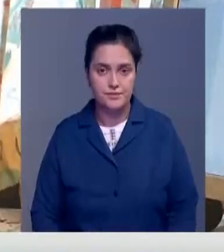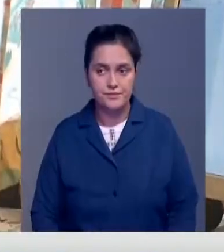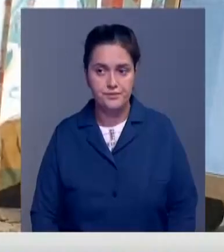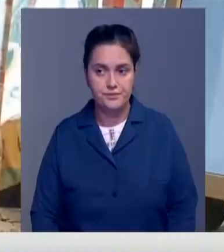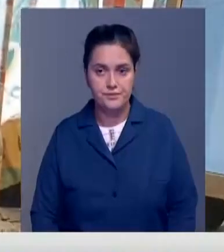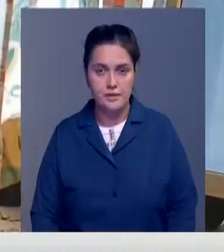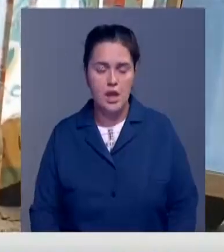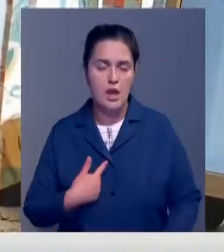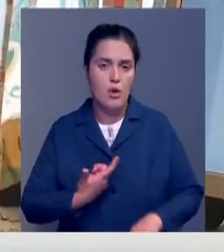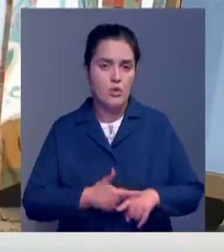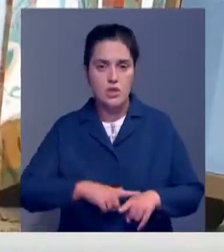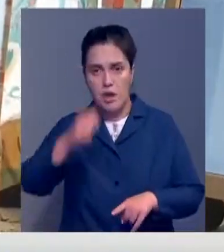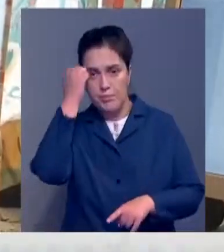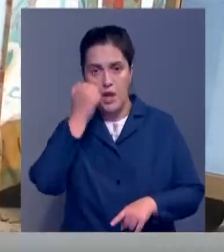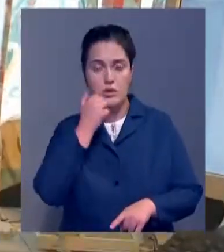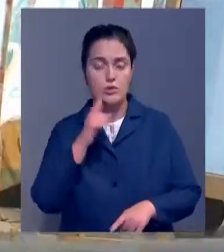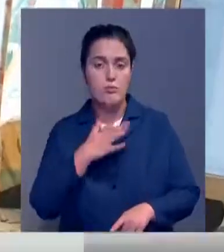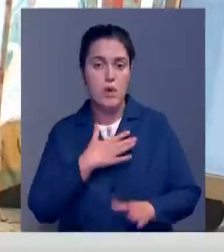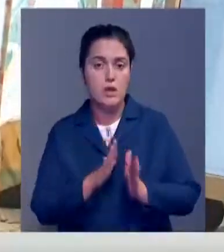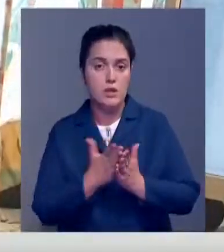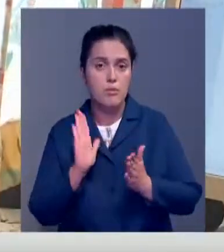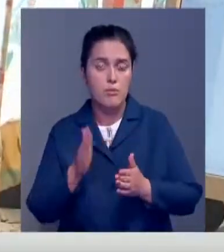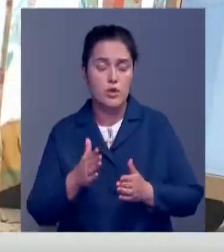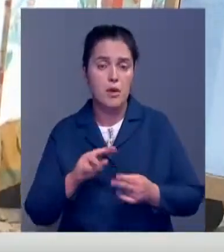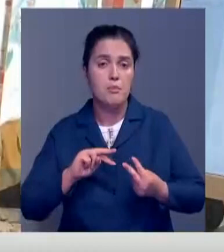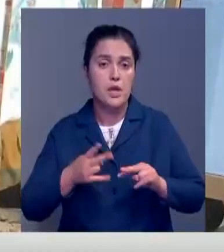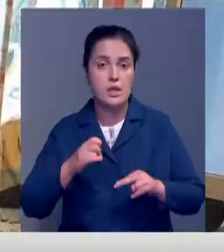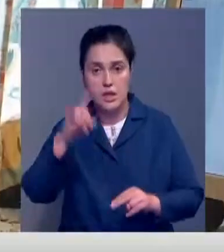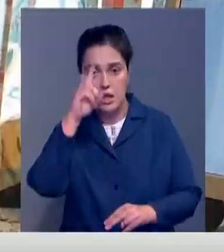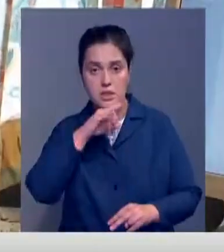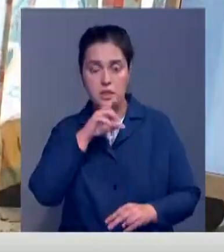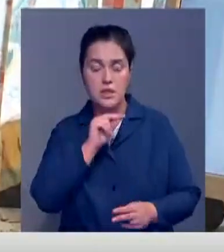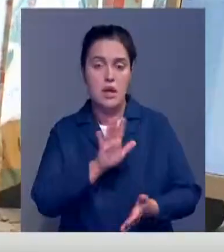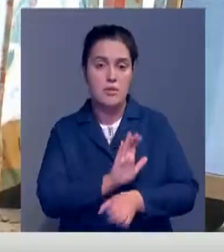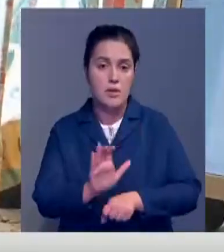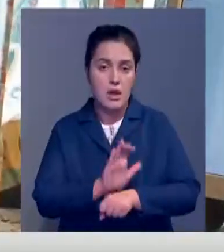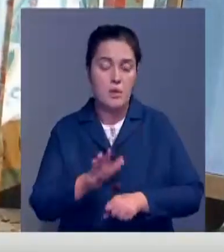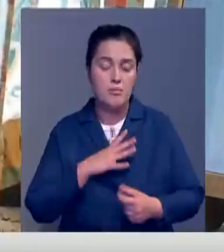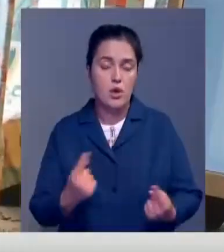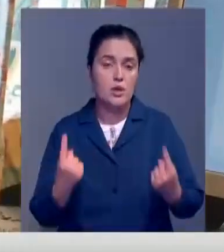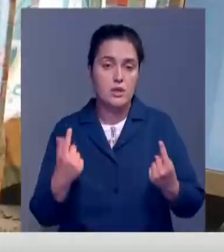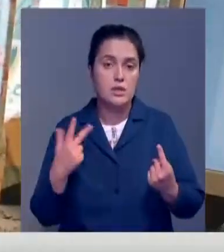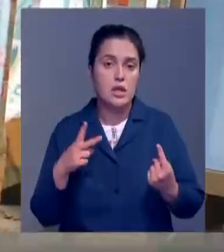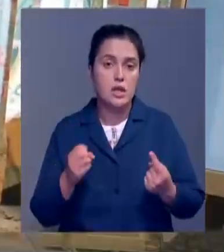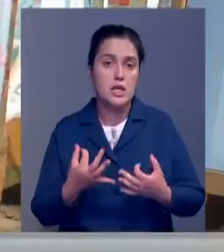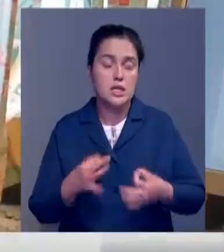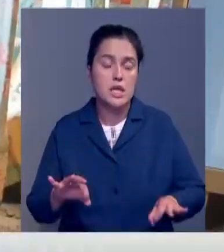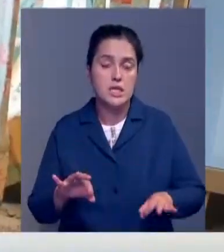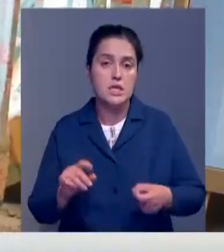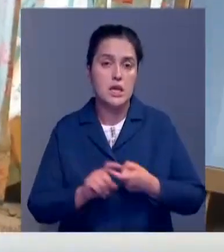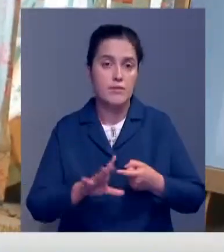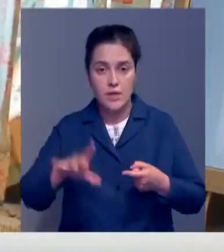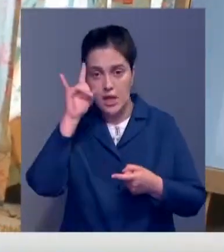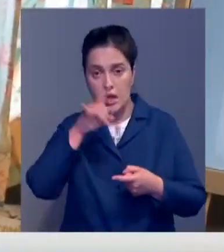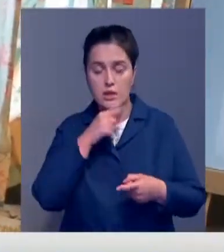Я очень благодарен тому, что моя книга будет переведена на казахский язык и издана в канун 30-летия независимости Казахстана. Также я